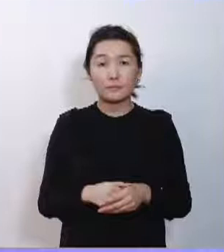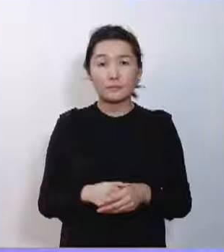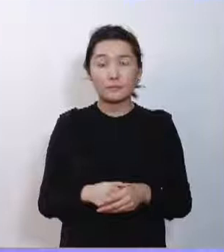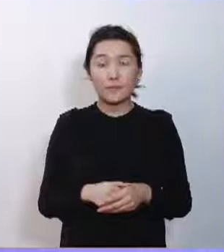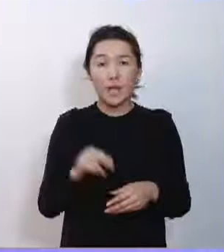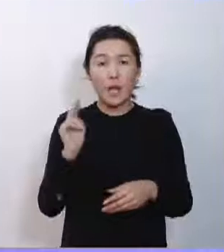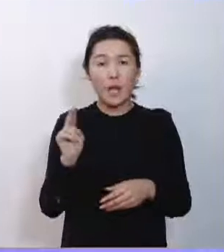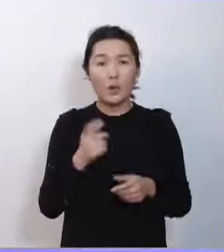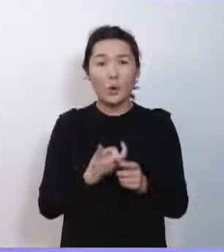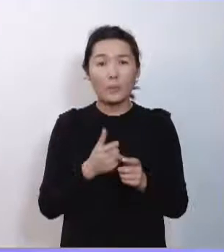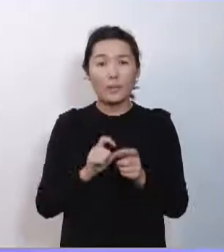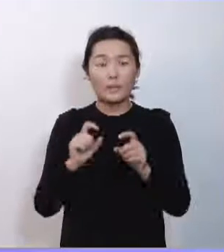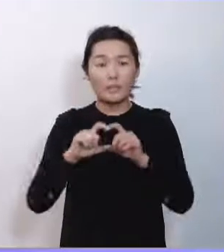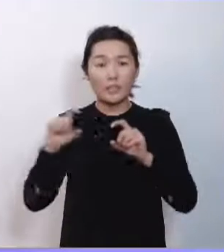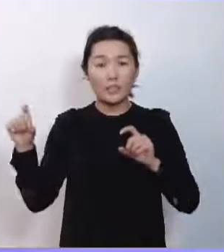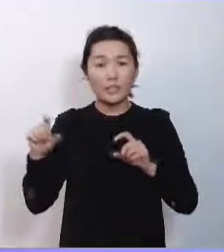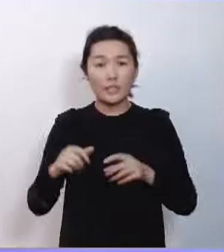О ком эти предложения?